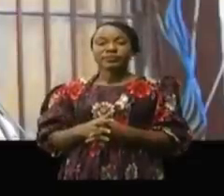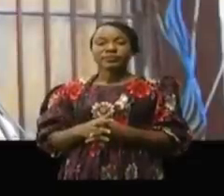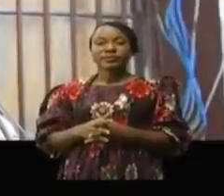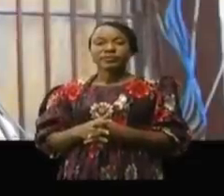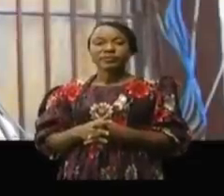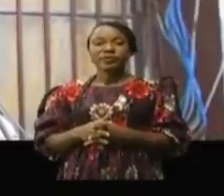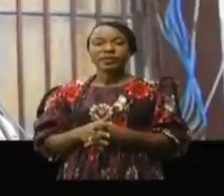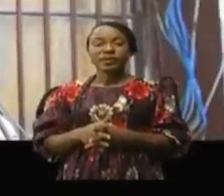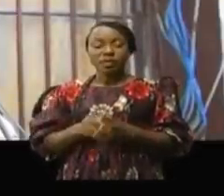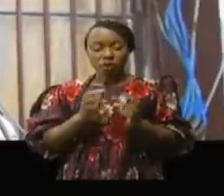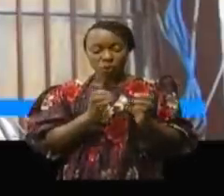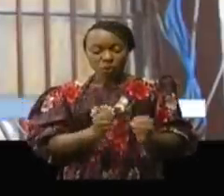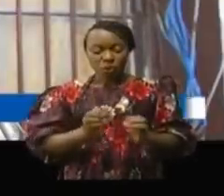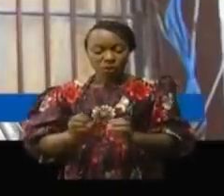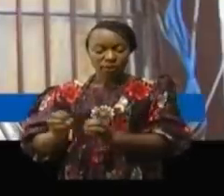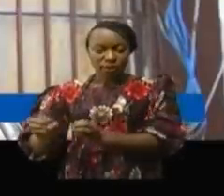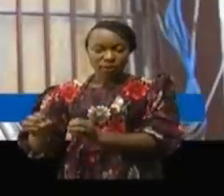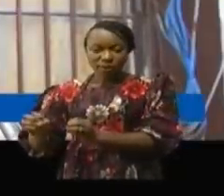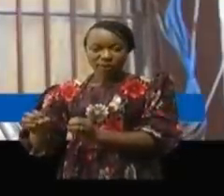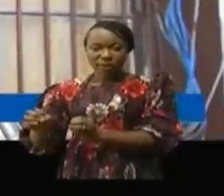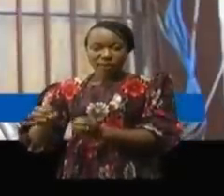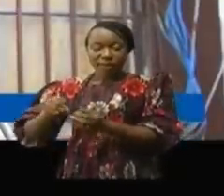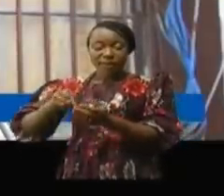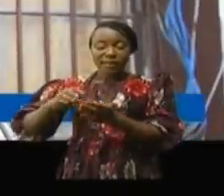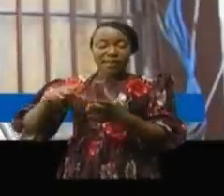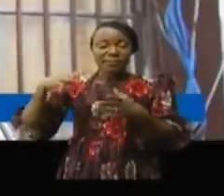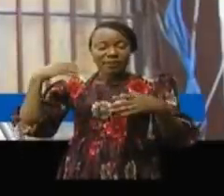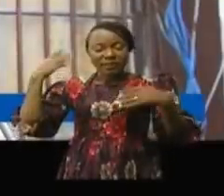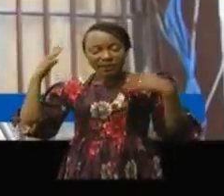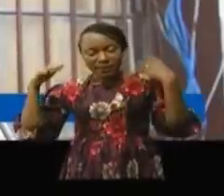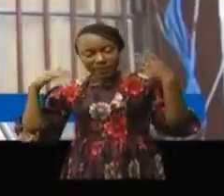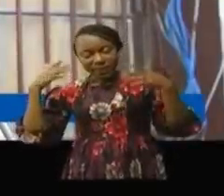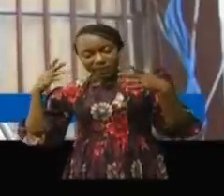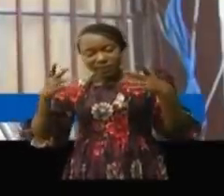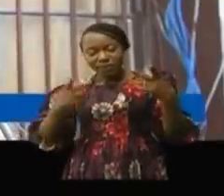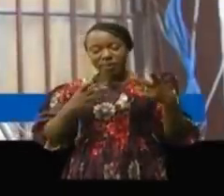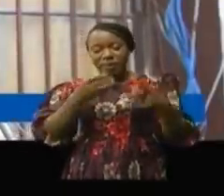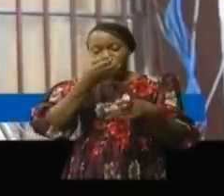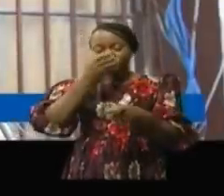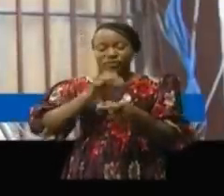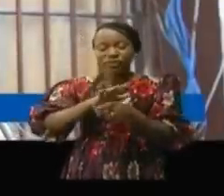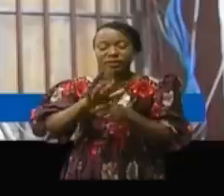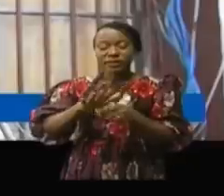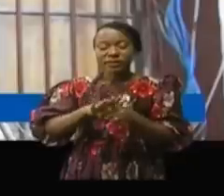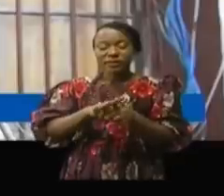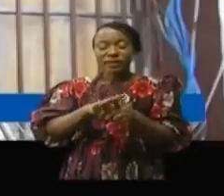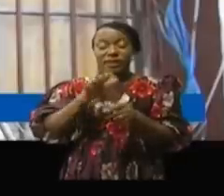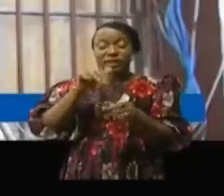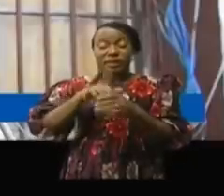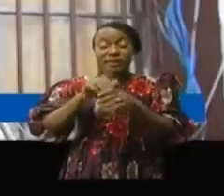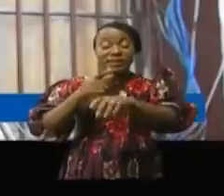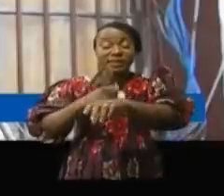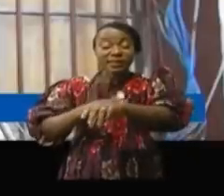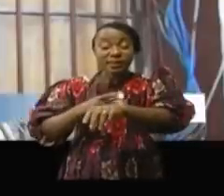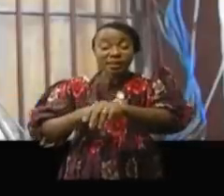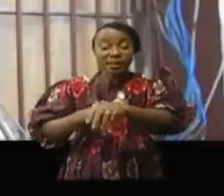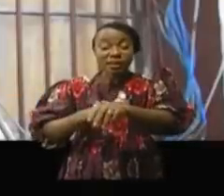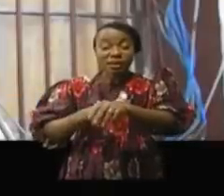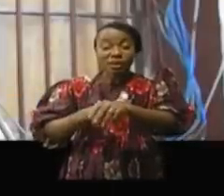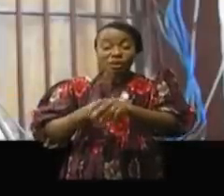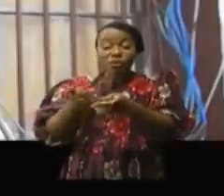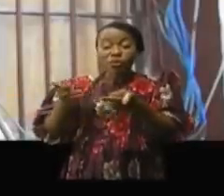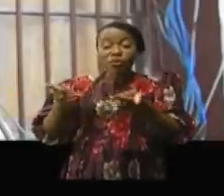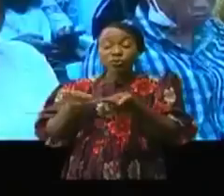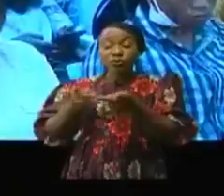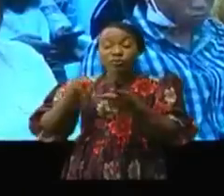technique d'organiser un dépistage de la COVID-19 en cette période en milieu universitaire est très appréciée et